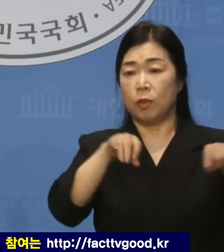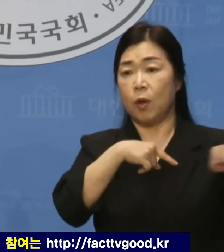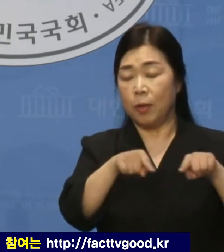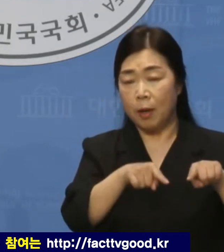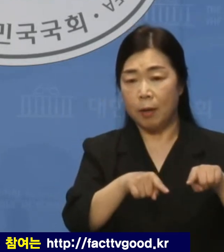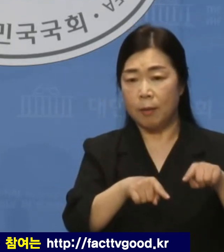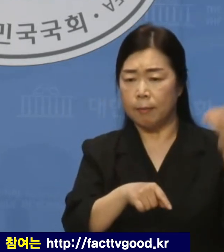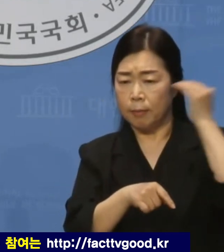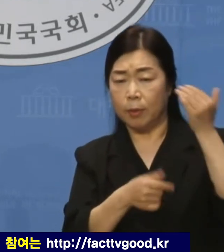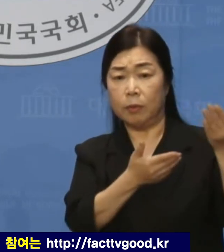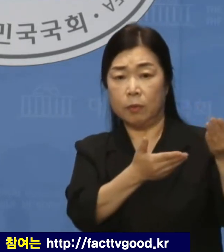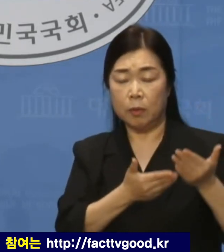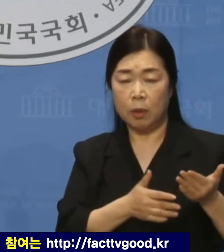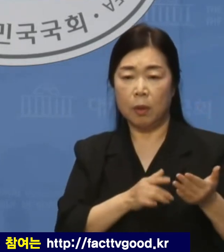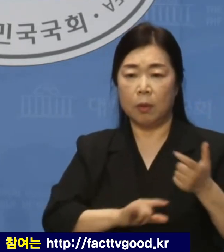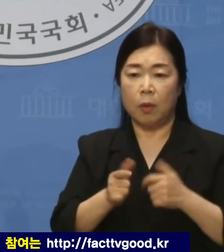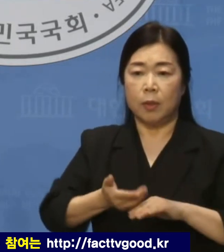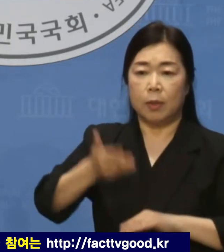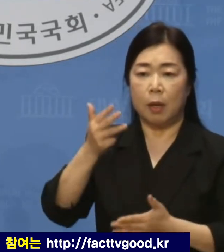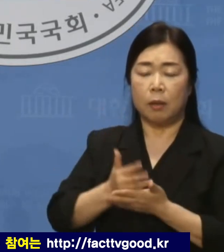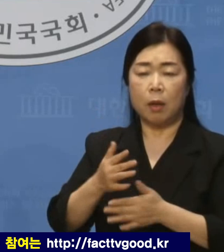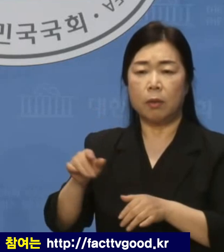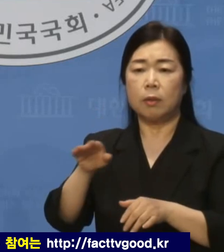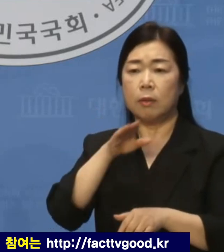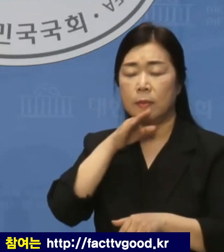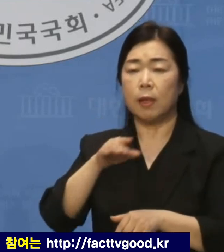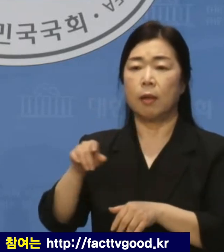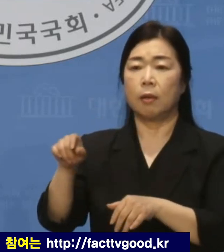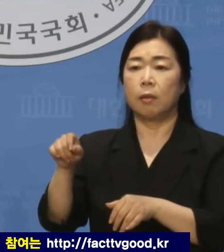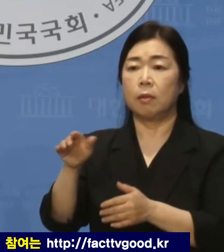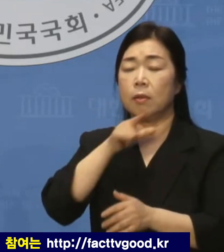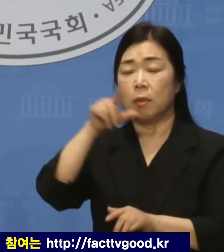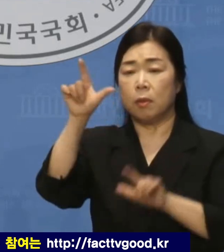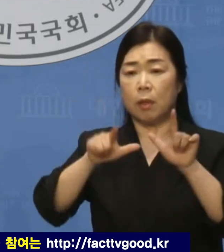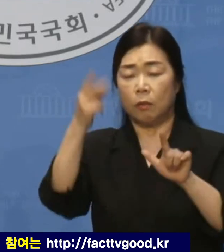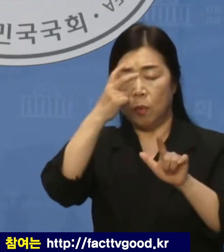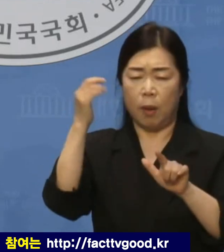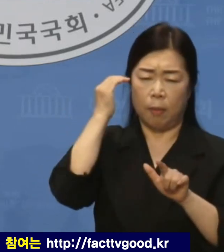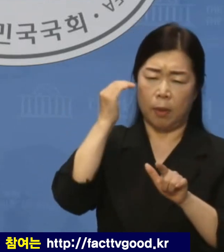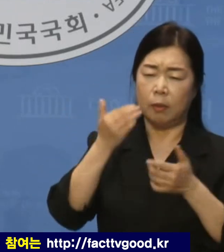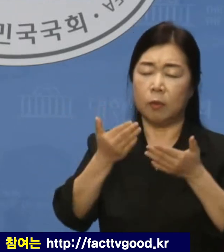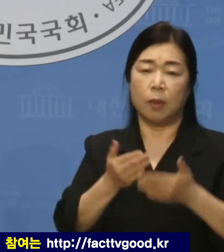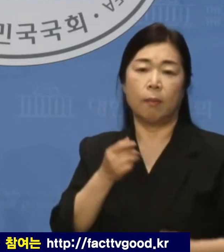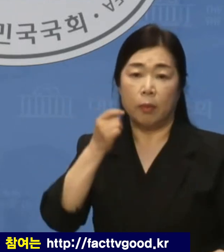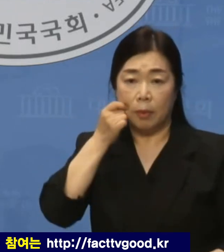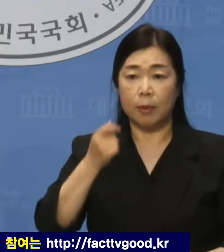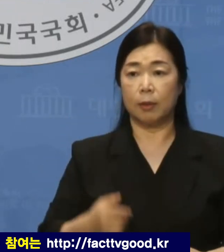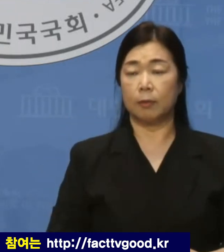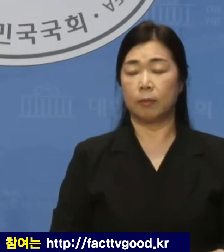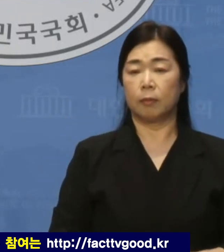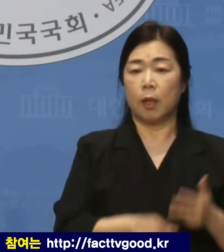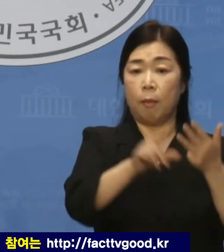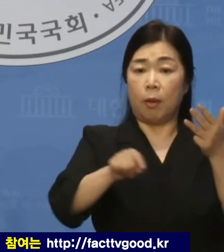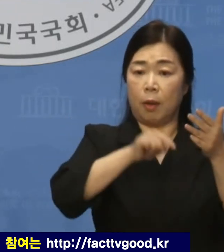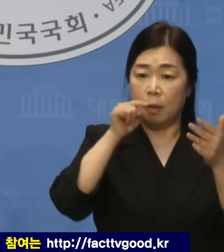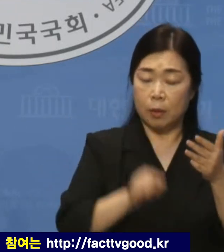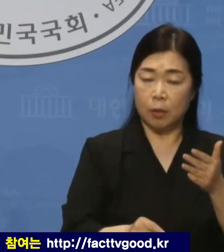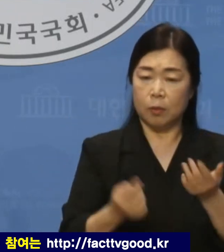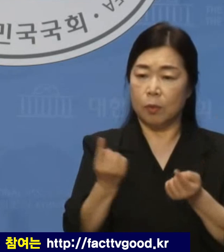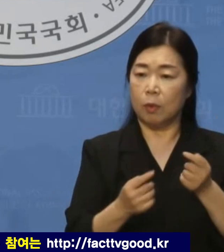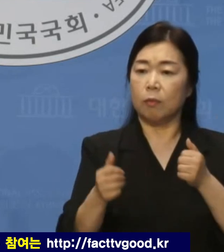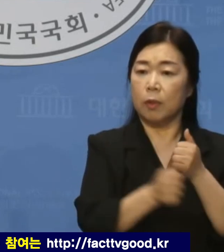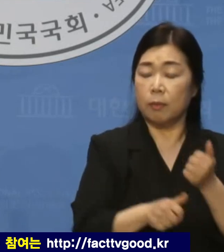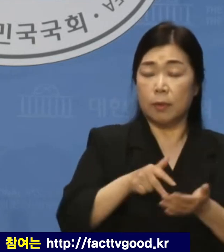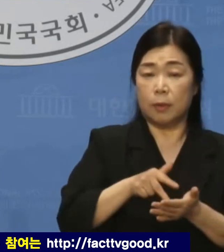여당의 무논리 회방에 더 이상 이태원 참사 진상규명이 발목 잡힐 수는 없기 때문입니다. 8월 내